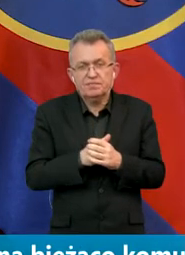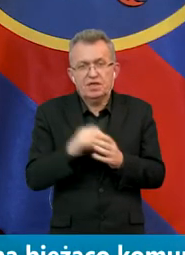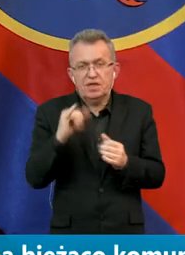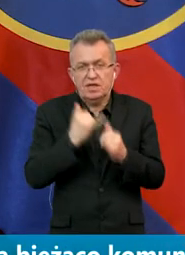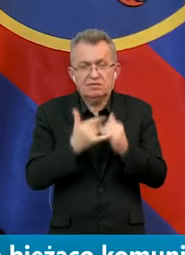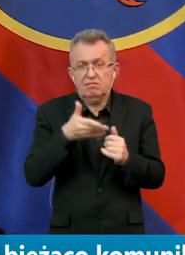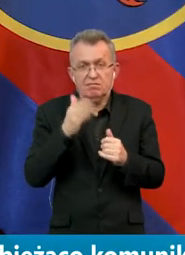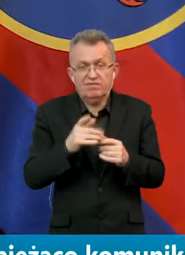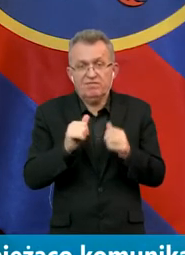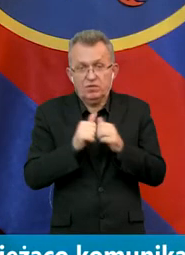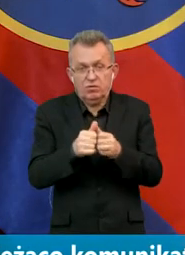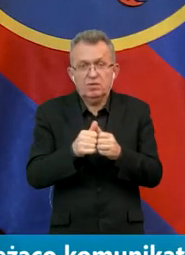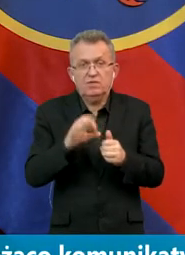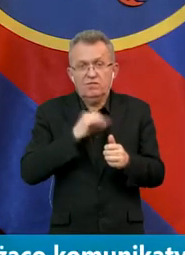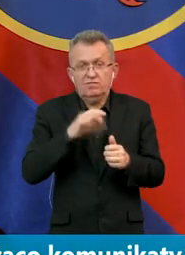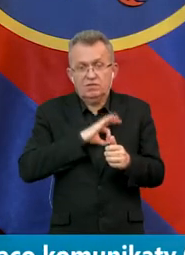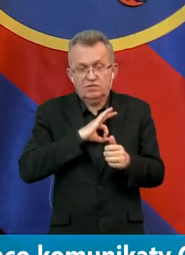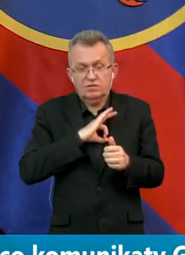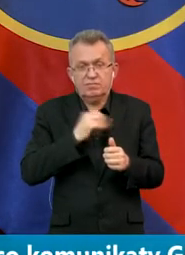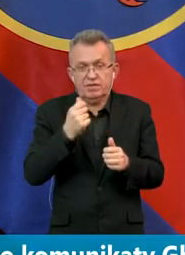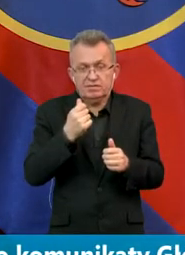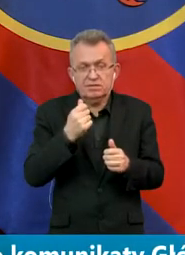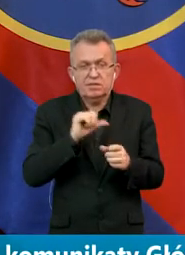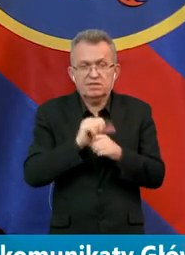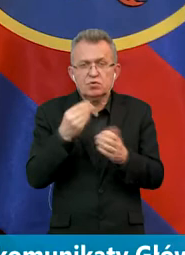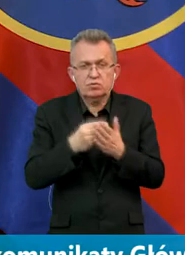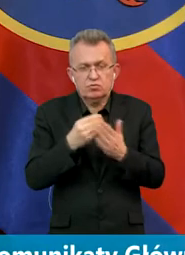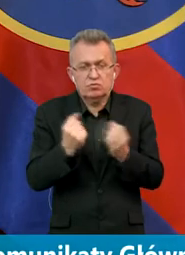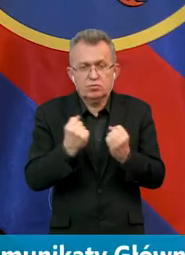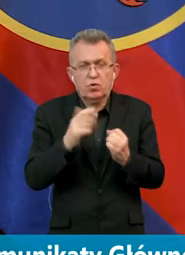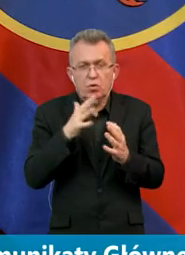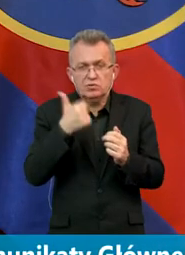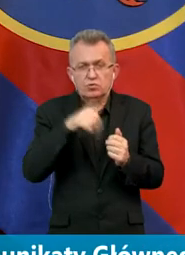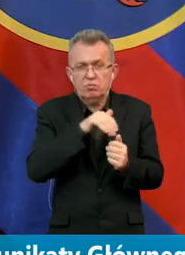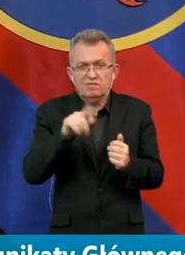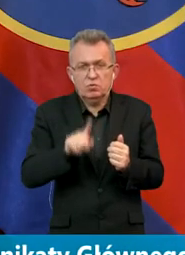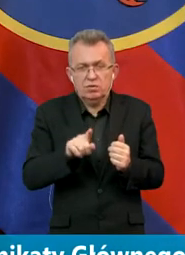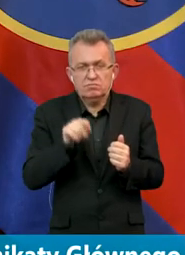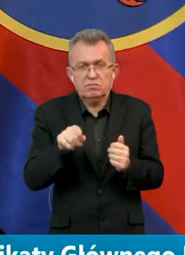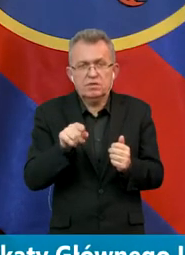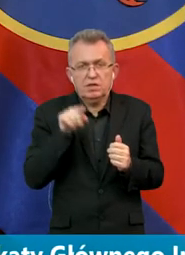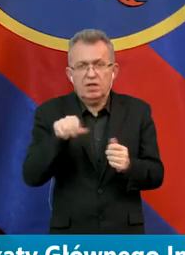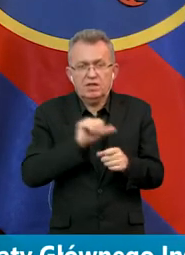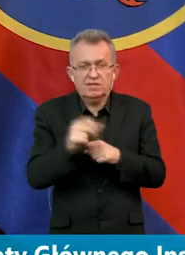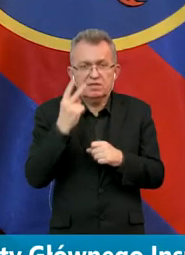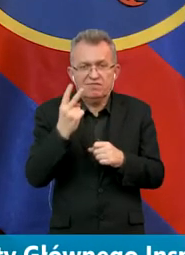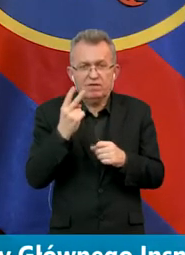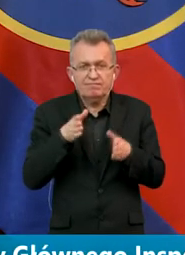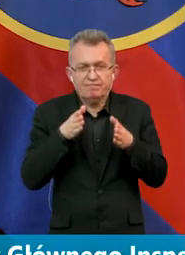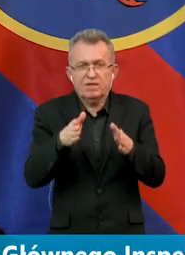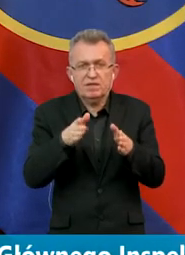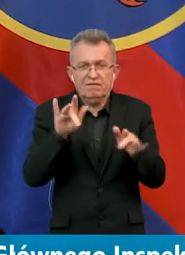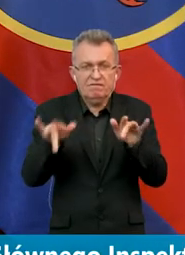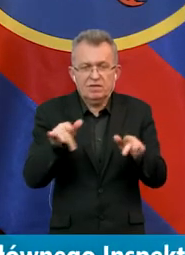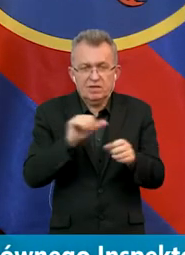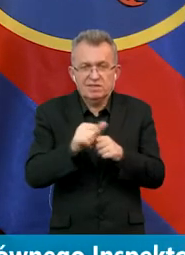nie, będziemy to zadanie realizować z własnych, chociaż jest to inwestycja bardzo kosztowna, bo około 100 milionów złotych, przypomnę, że tam są dwie jezdnie, w środku